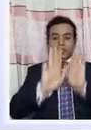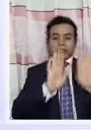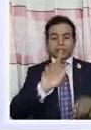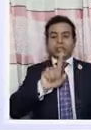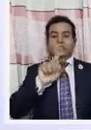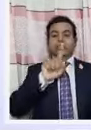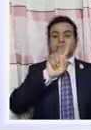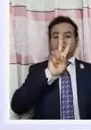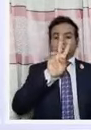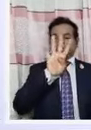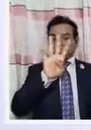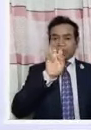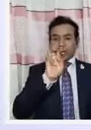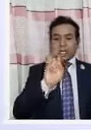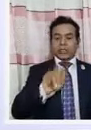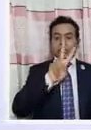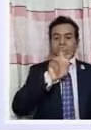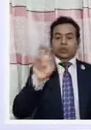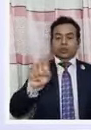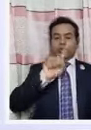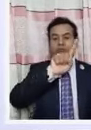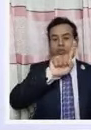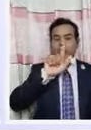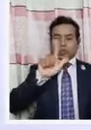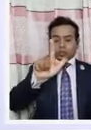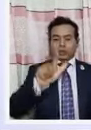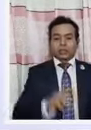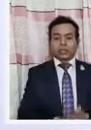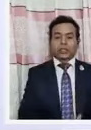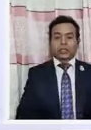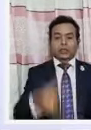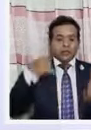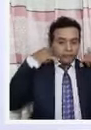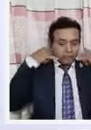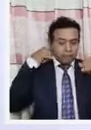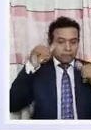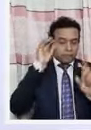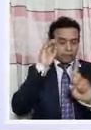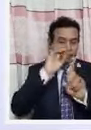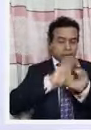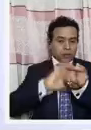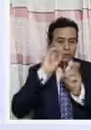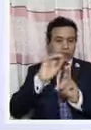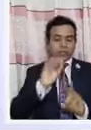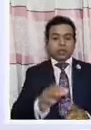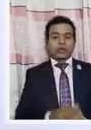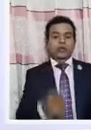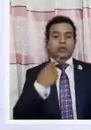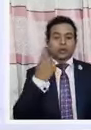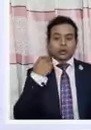3 জন যুক্ত হয়েছেন গত 24 ঘন্টায়। স্বেচ্ছাভিত্তিতে সেবা দিয়ে যাচ্ছেন 4,217 জন চিকিৎসক।